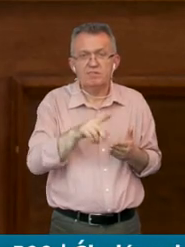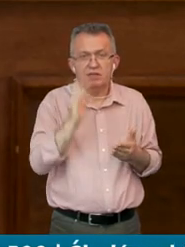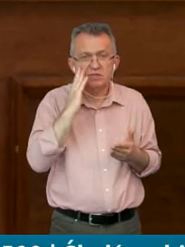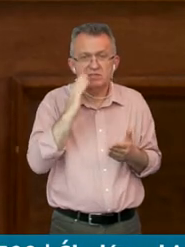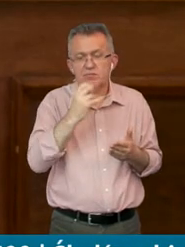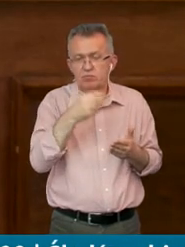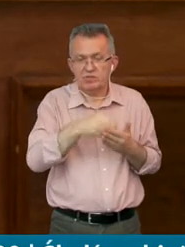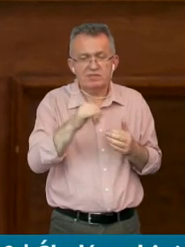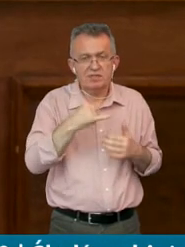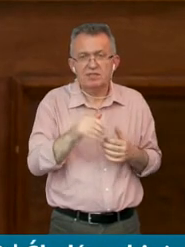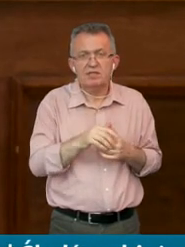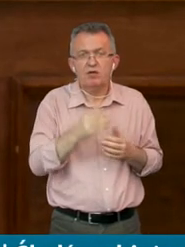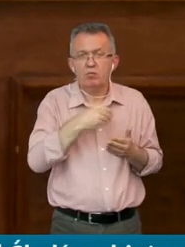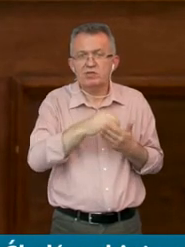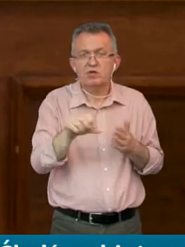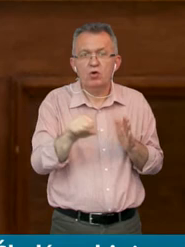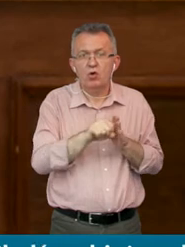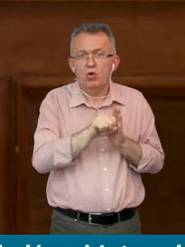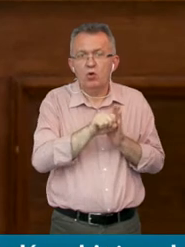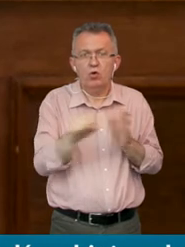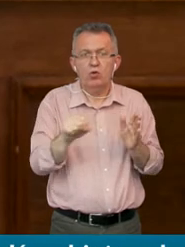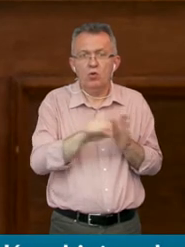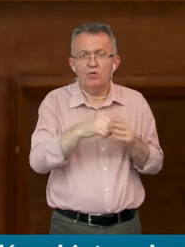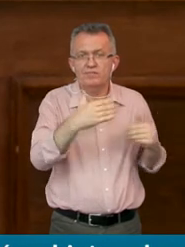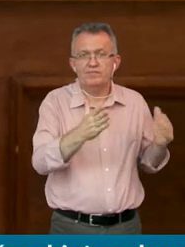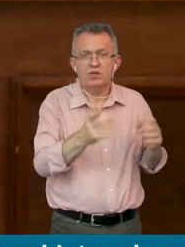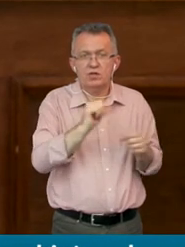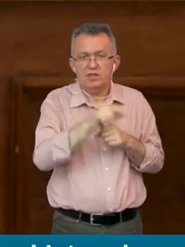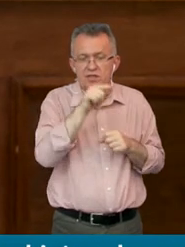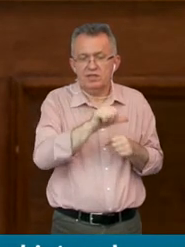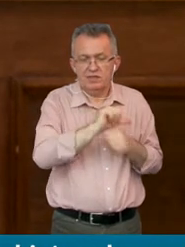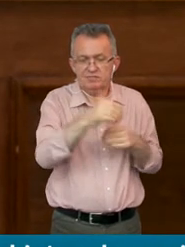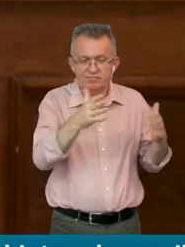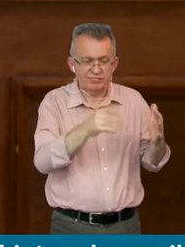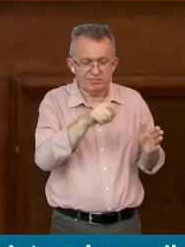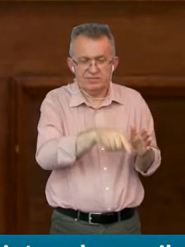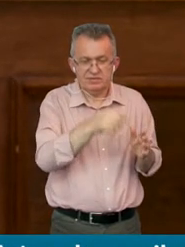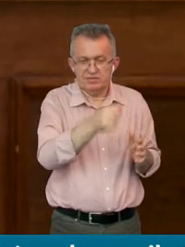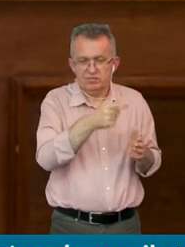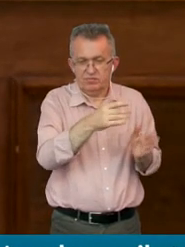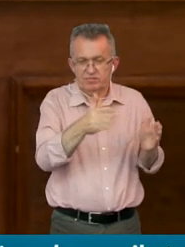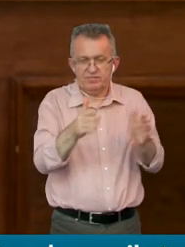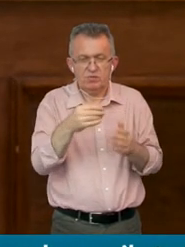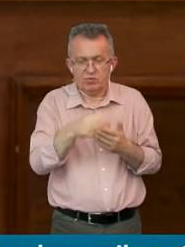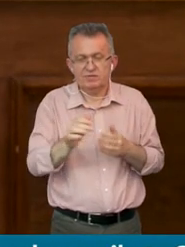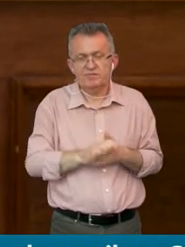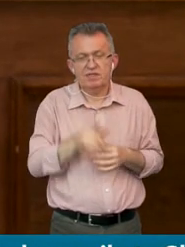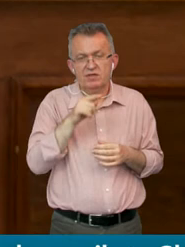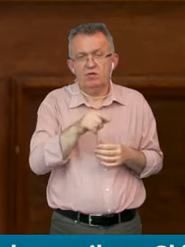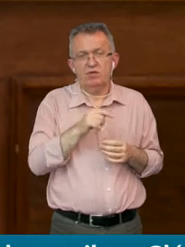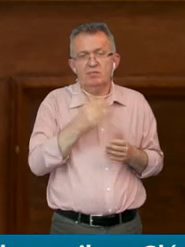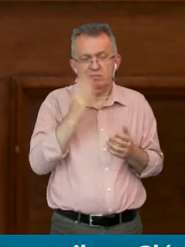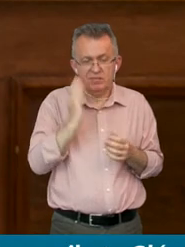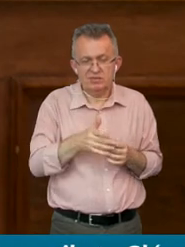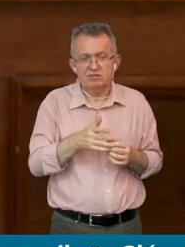mieszkańcy, tylko płacą od tych pojemników, które są tam dostarczane i ustawiane. Więc